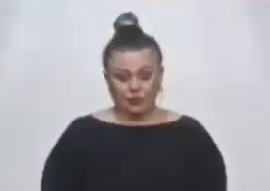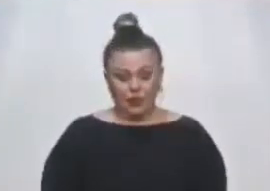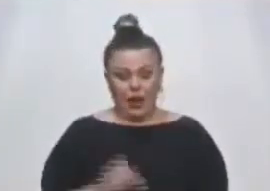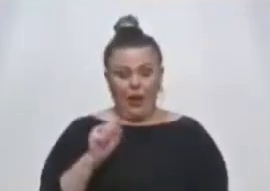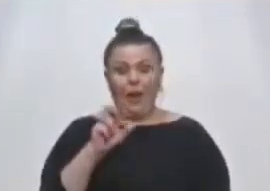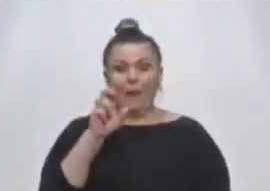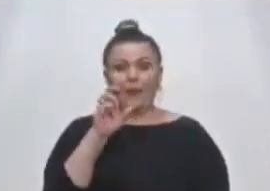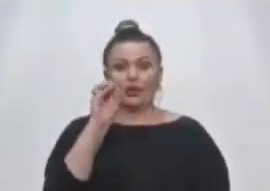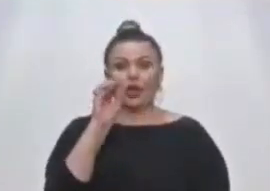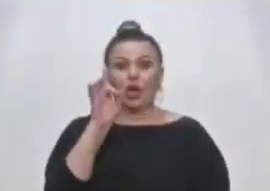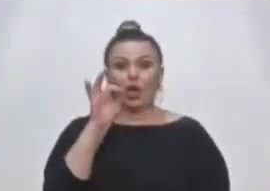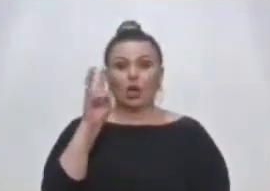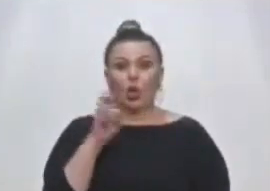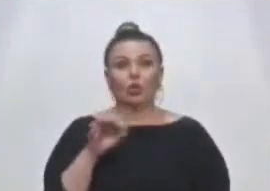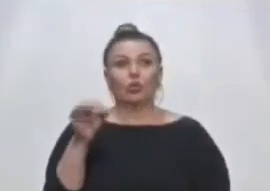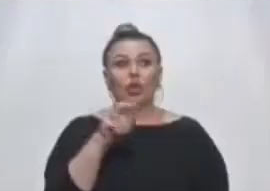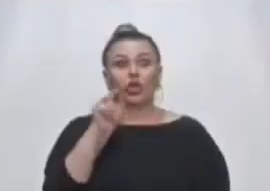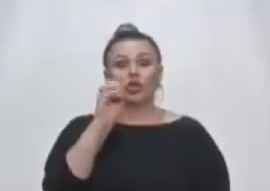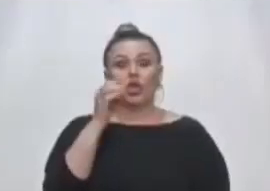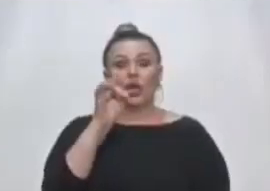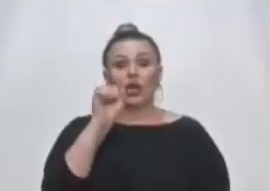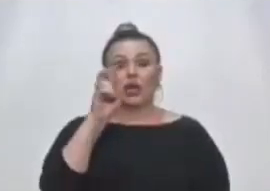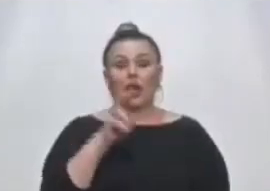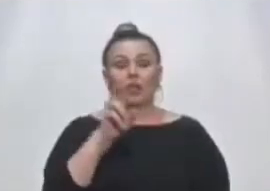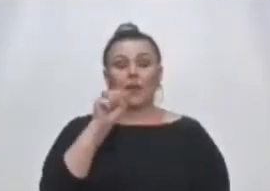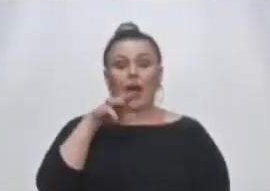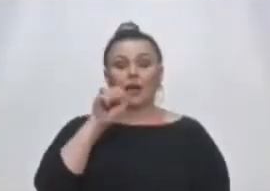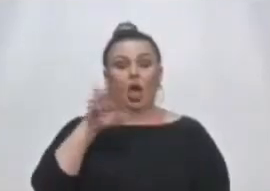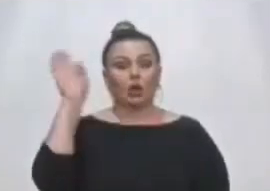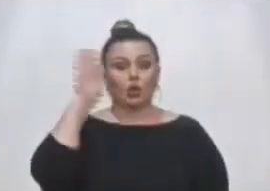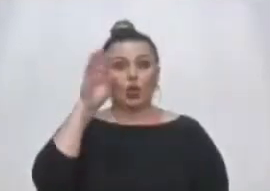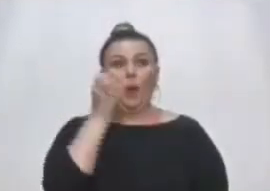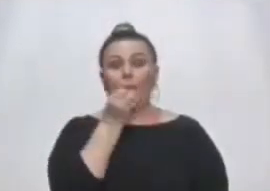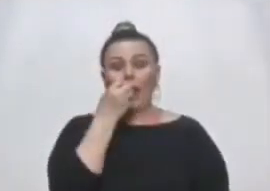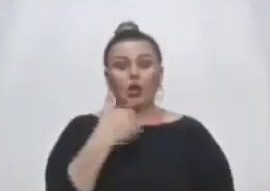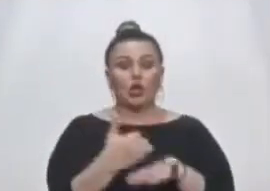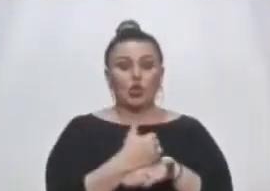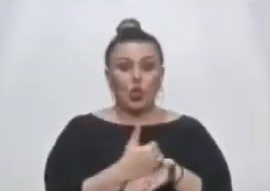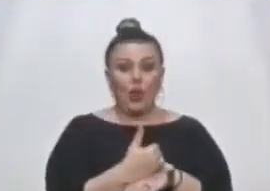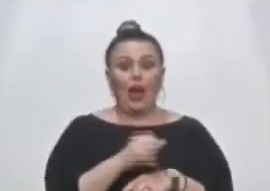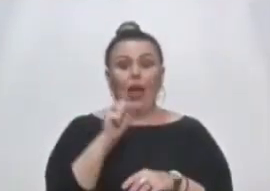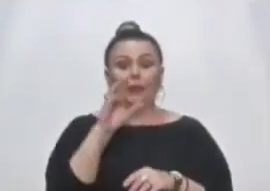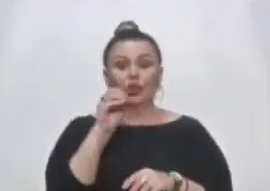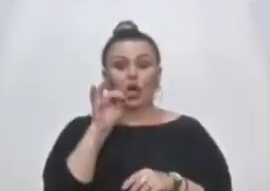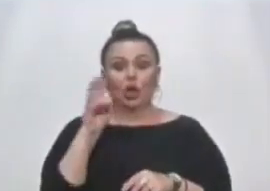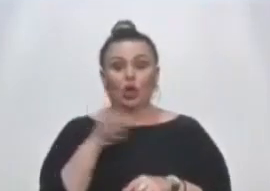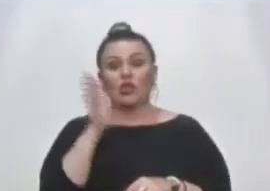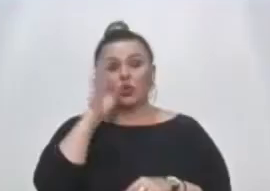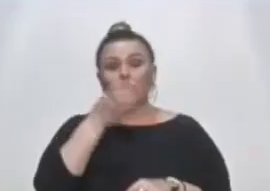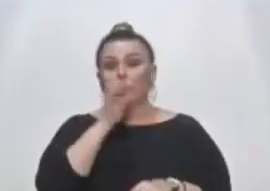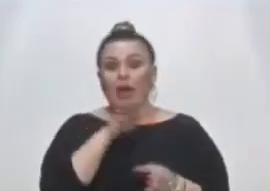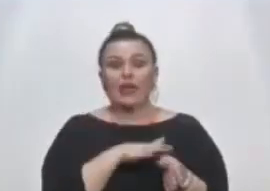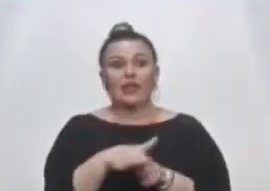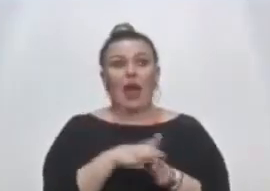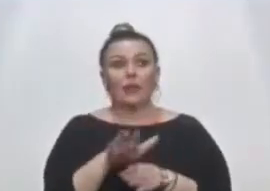Abşeron yarımadasının qərbində yerləşən Ceyranbatan su anbarı Bakı-Sumqayıt şəhərlərinin və Abşeron yarımadasının əhalisini əsasən içməli su ilə